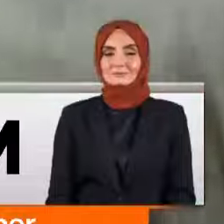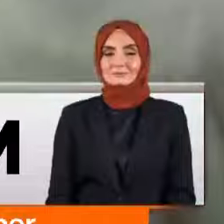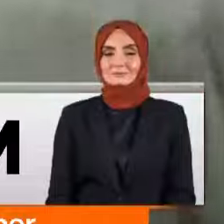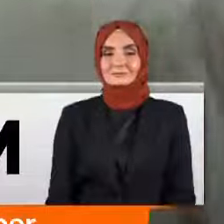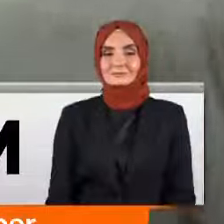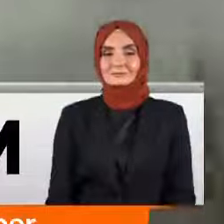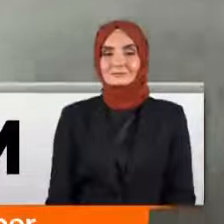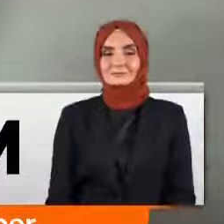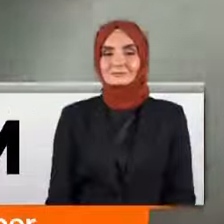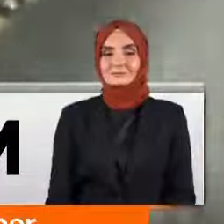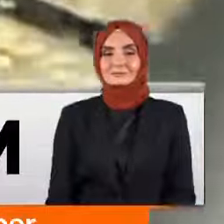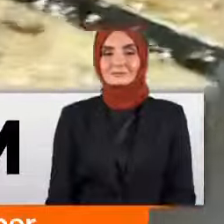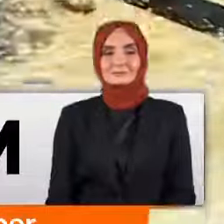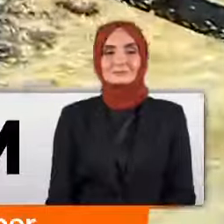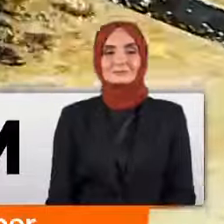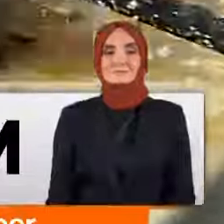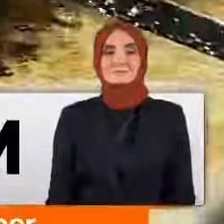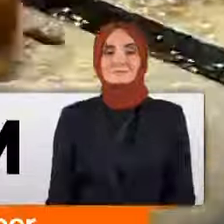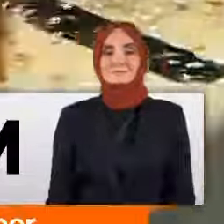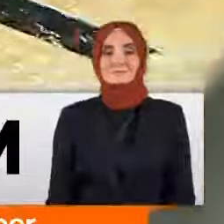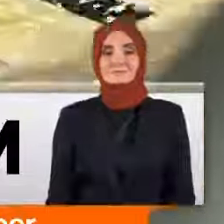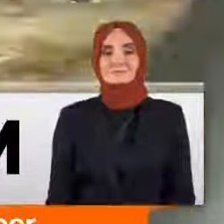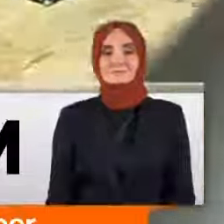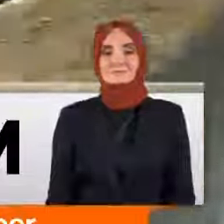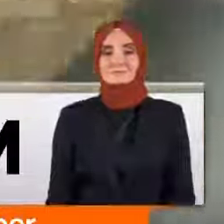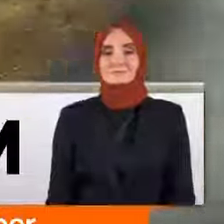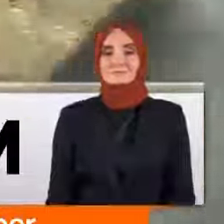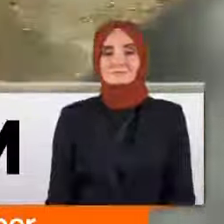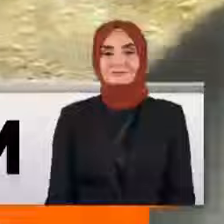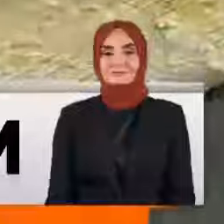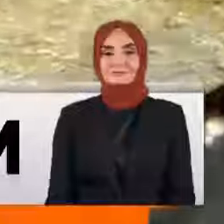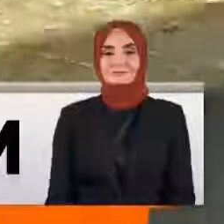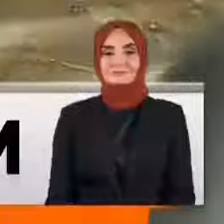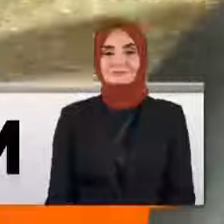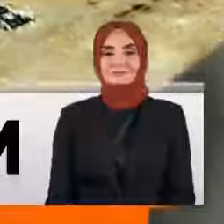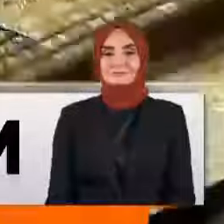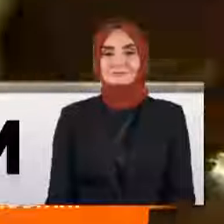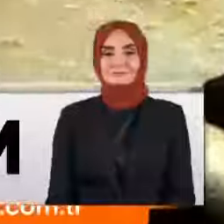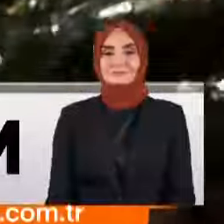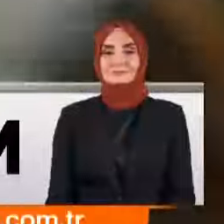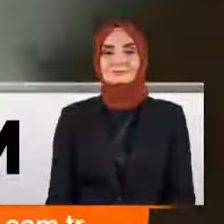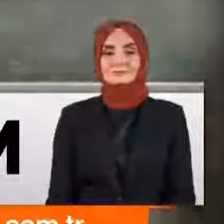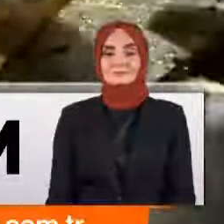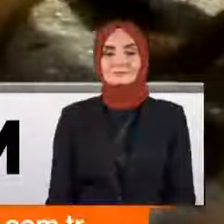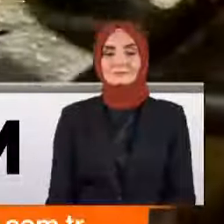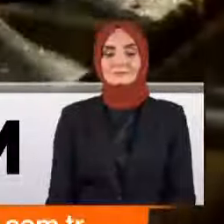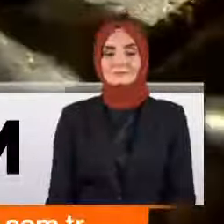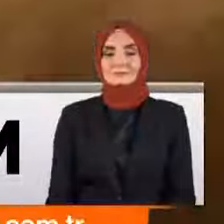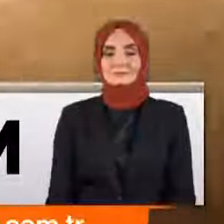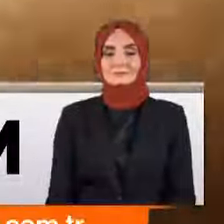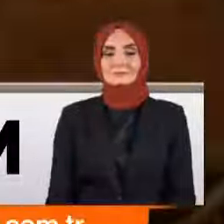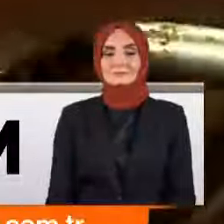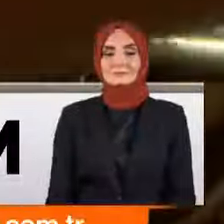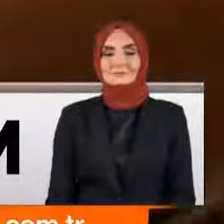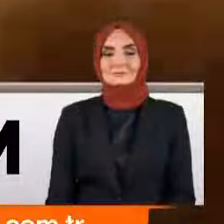Ve tedariği de bizim için hem kolay hem lezzetli. Izgarada kılçıkları ayıklaması kolay. Nar ekşili sos kullanıyoruz hazır